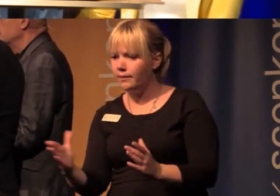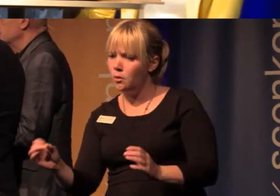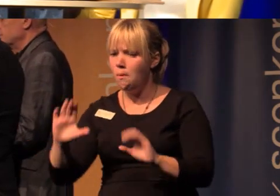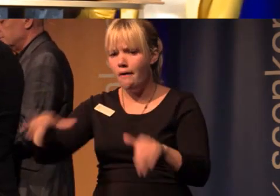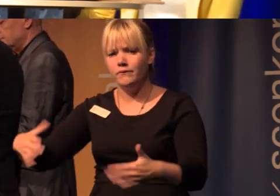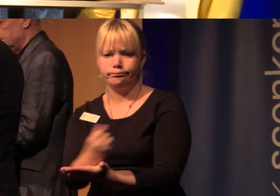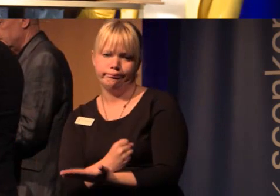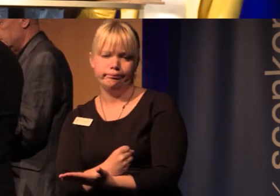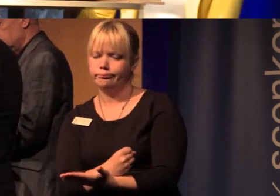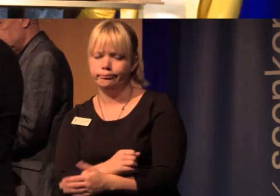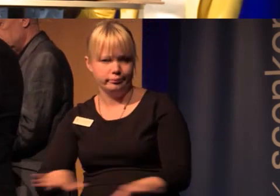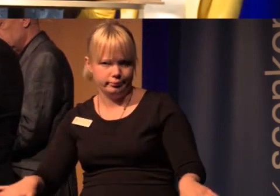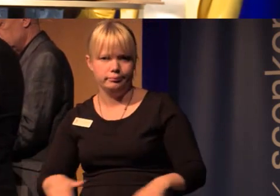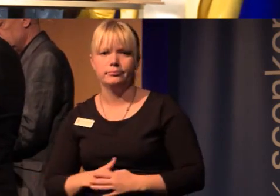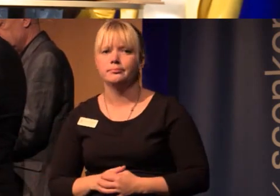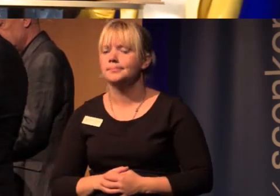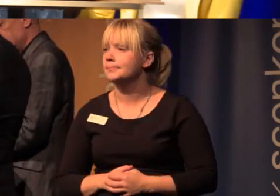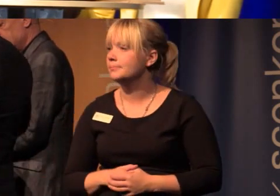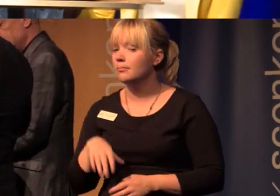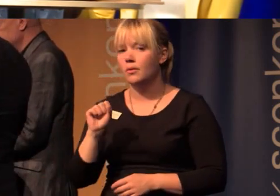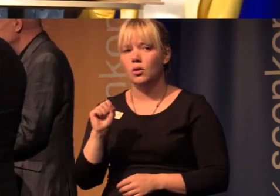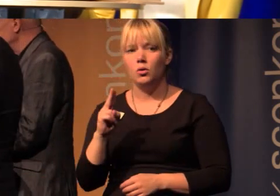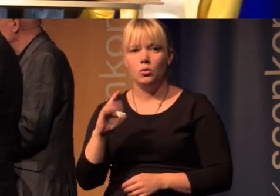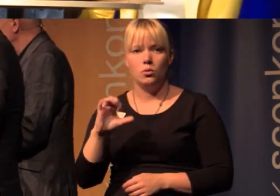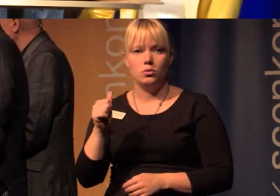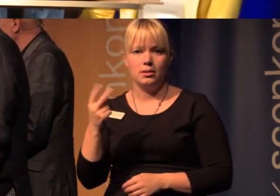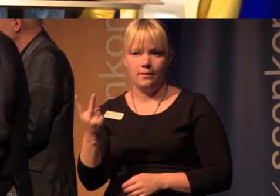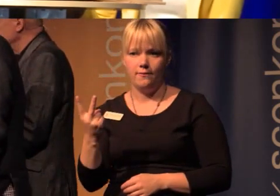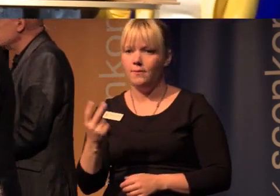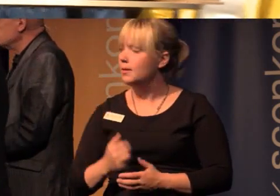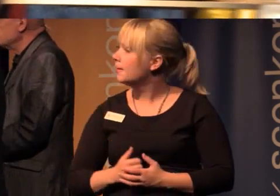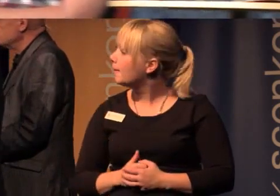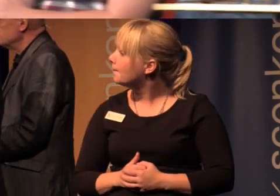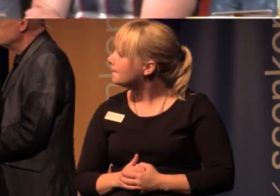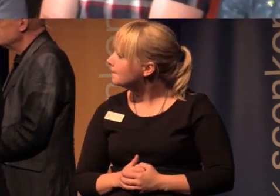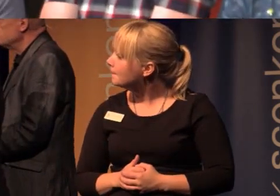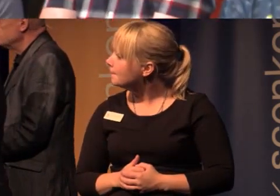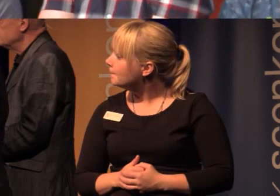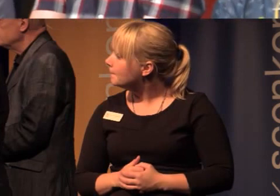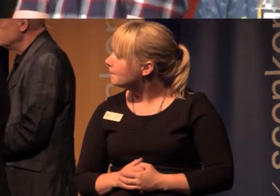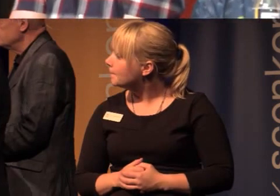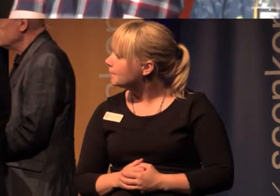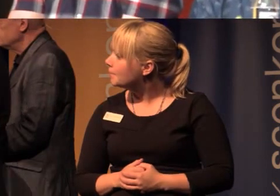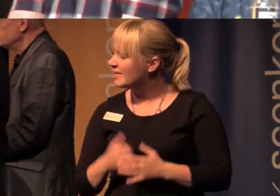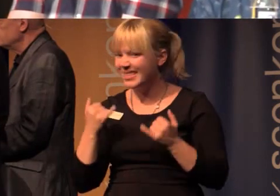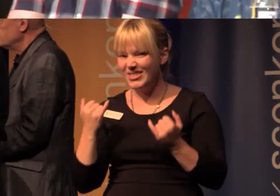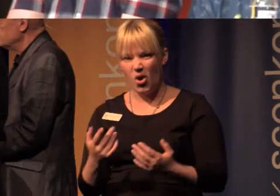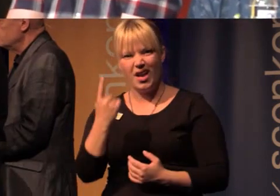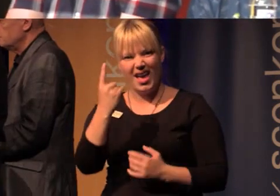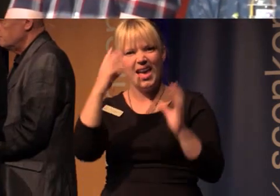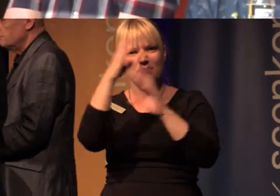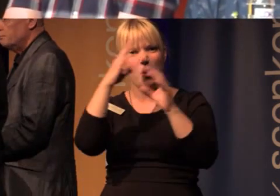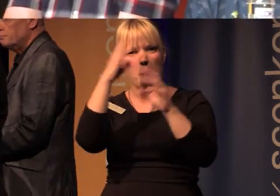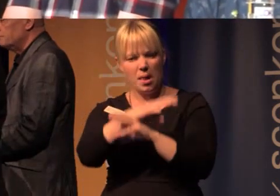lönsamheten. Tack. Gustav, Stefan och sen Rasmus. Jag tror att ett problem i Sverige idag är att de allra